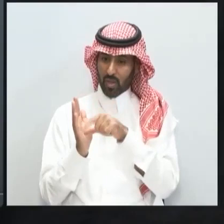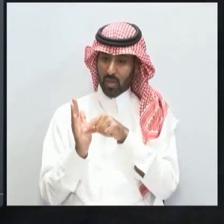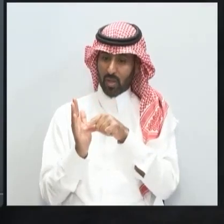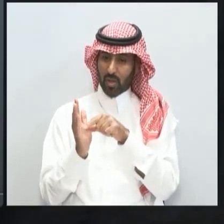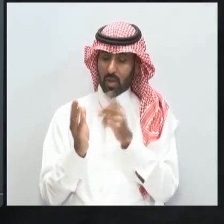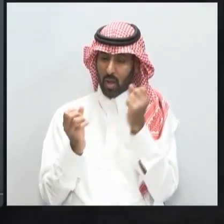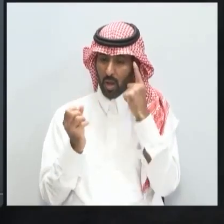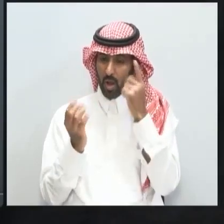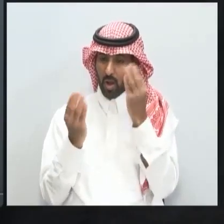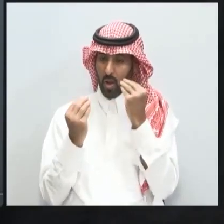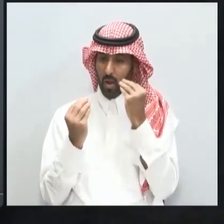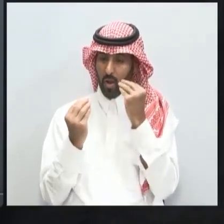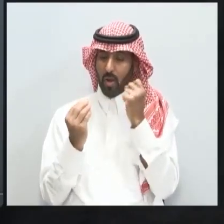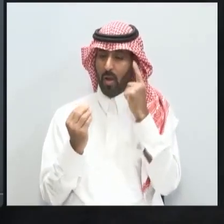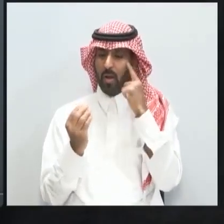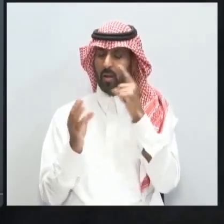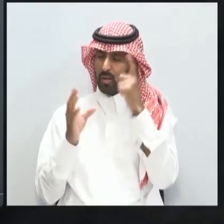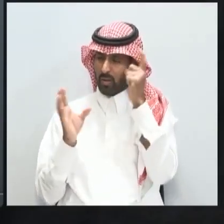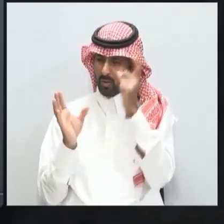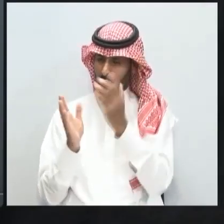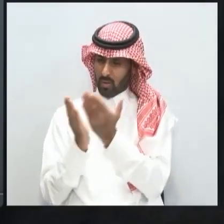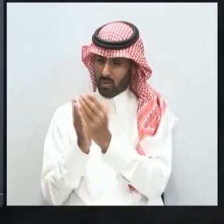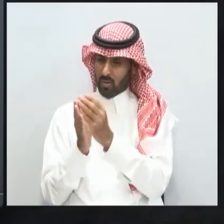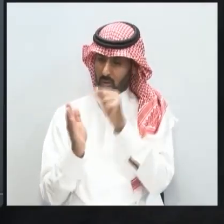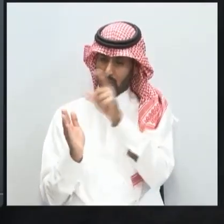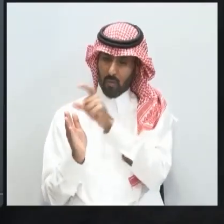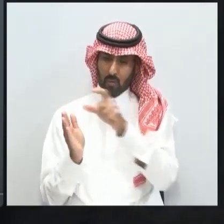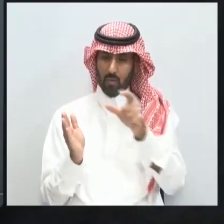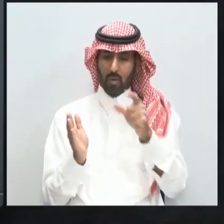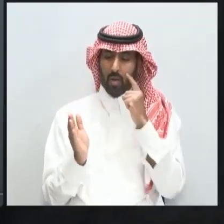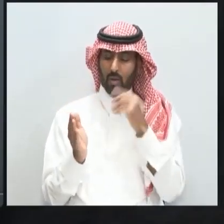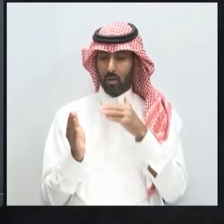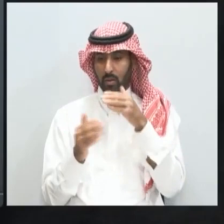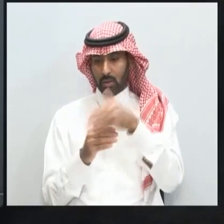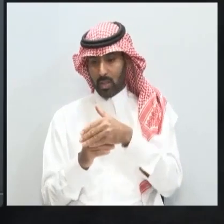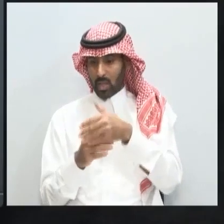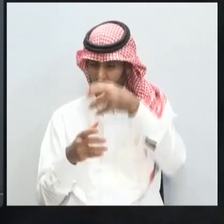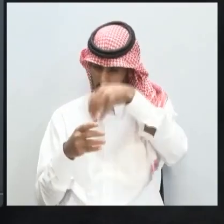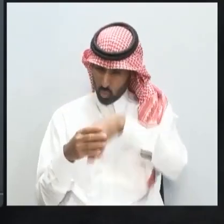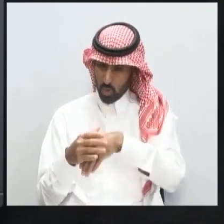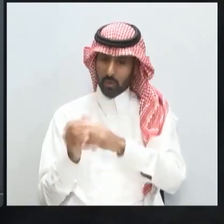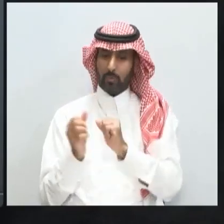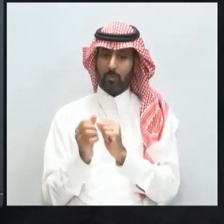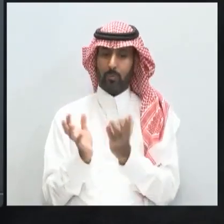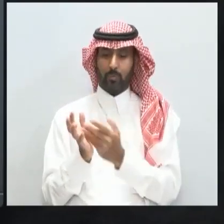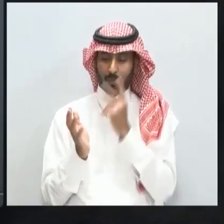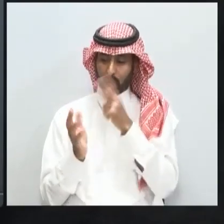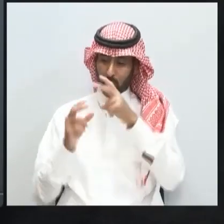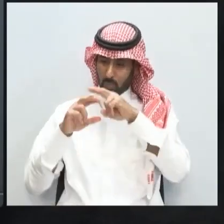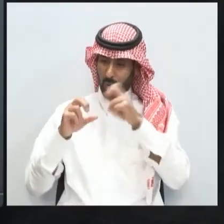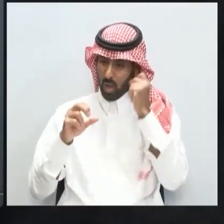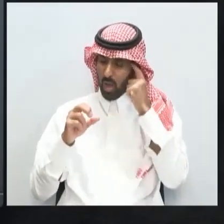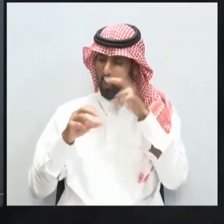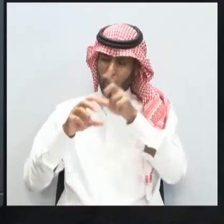موجوده في كل علم ناتي الى هذه المفاهيم العشره حتى ندخل الى غور هذا العلم والى معرفه